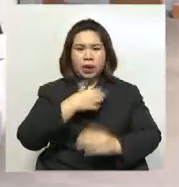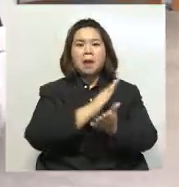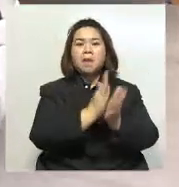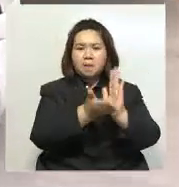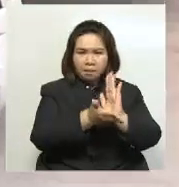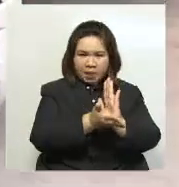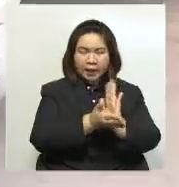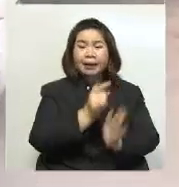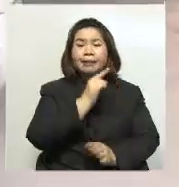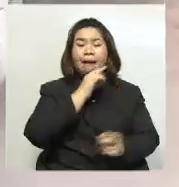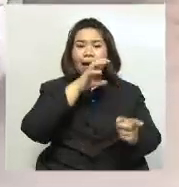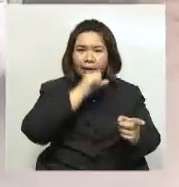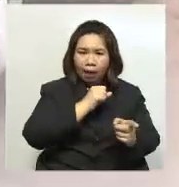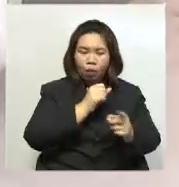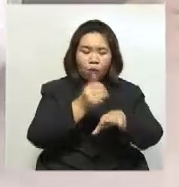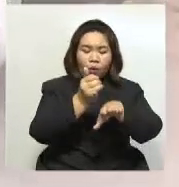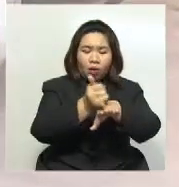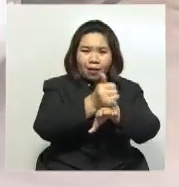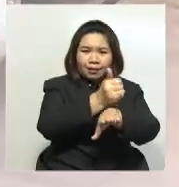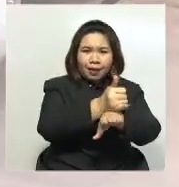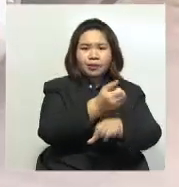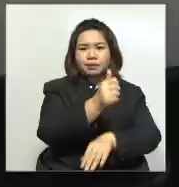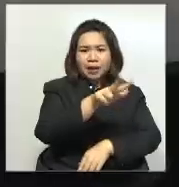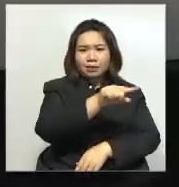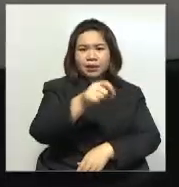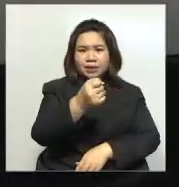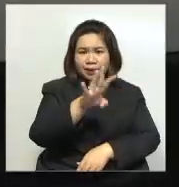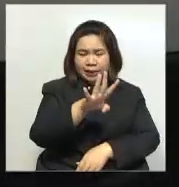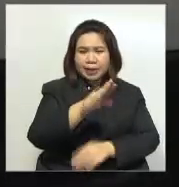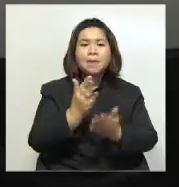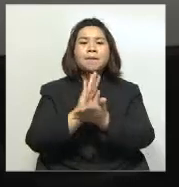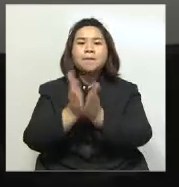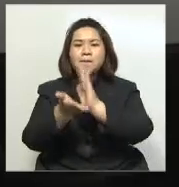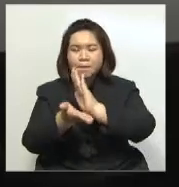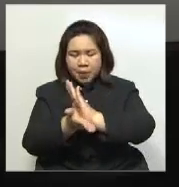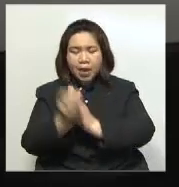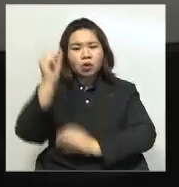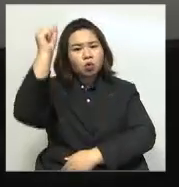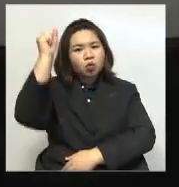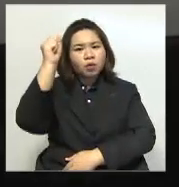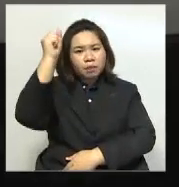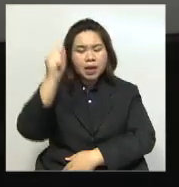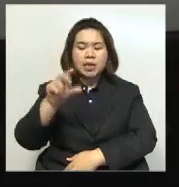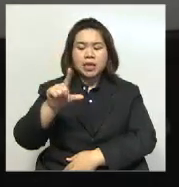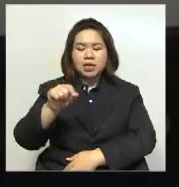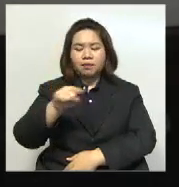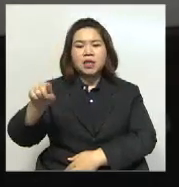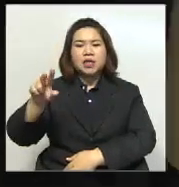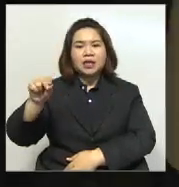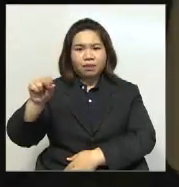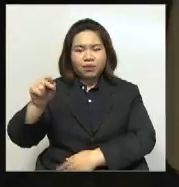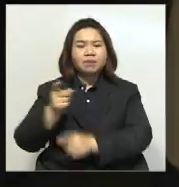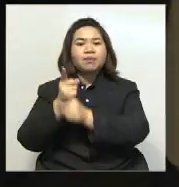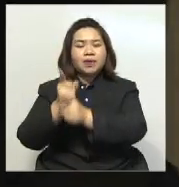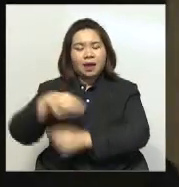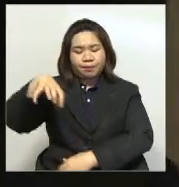ถตู้โดยสารสาธารณะจากเดิม 13-14 ที่นั่งเปลี่ยนเป็นรถไมโครบัส 20-30 ที่นั่งตามที่กรมการ